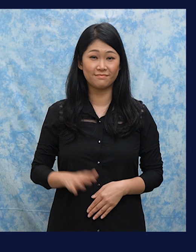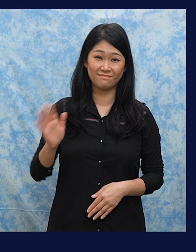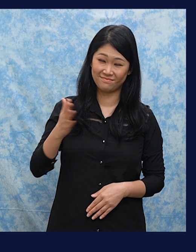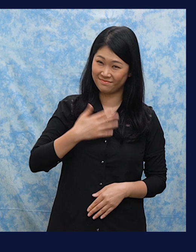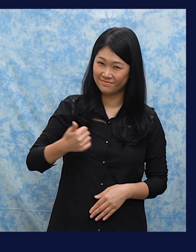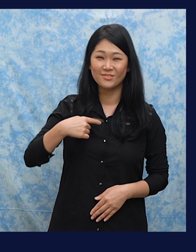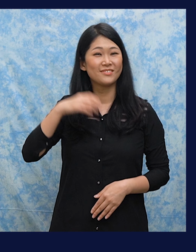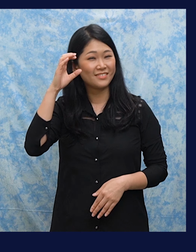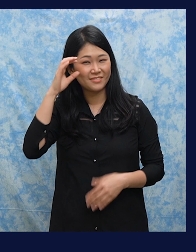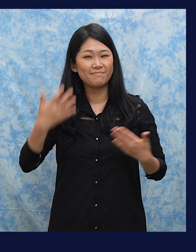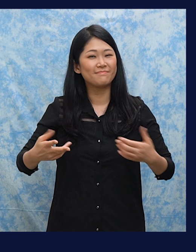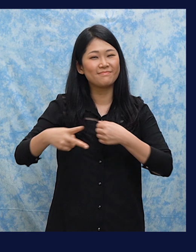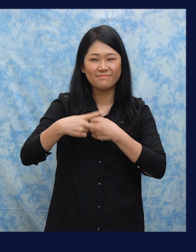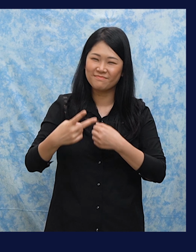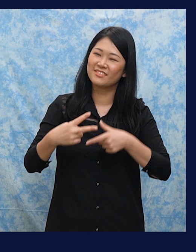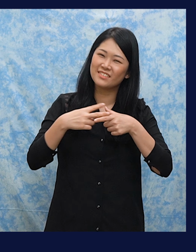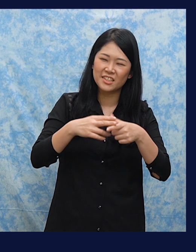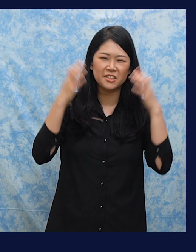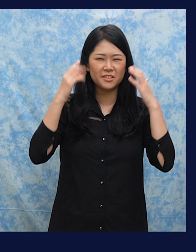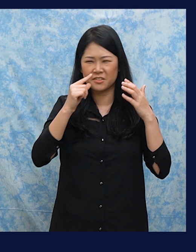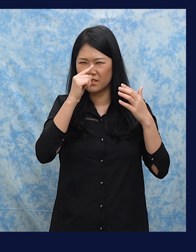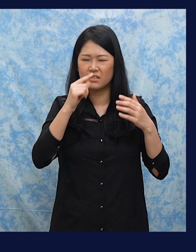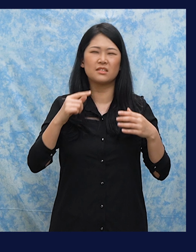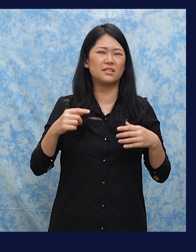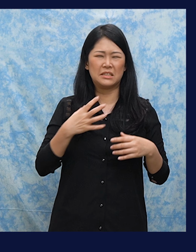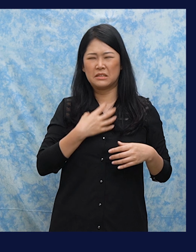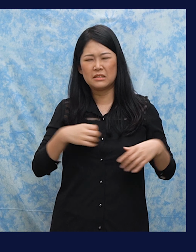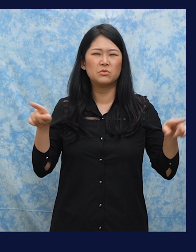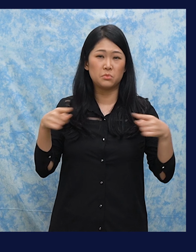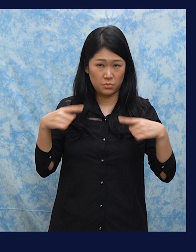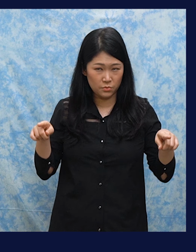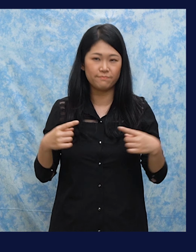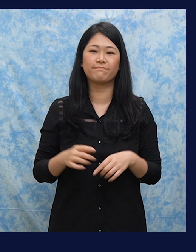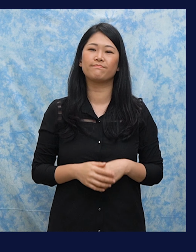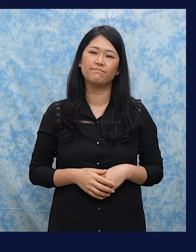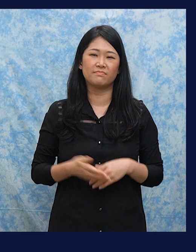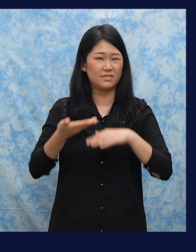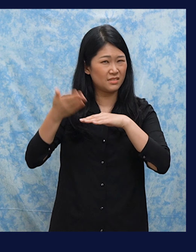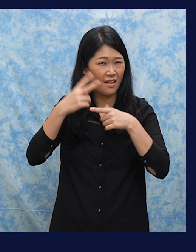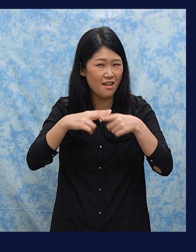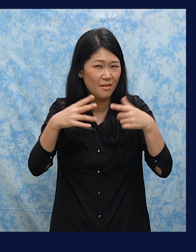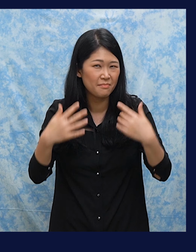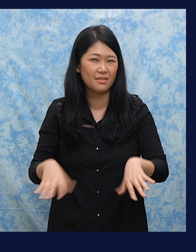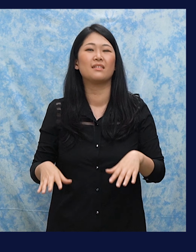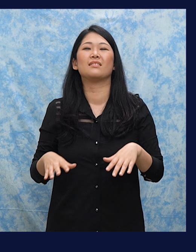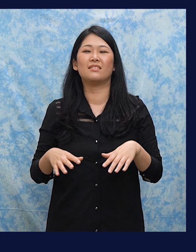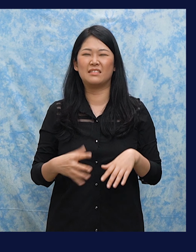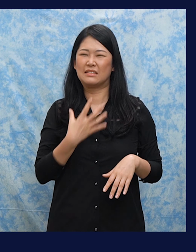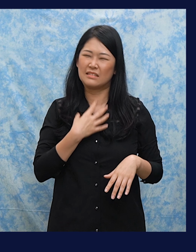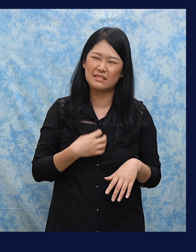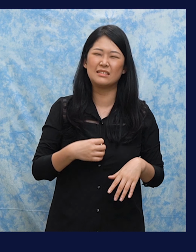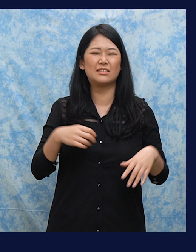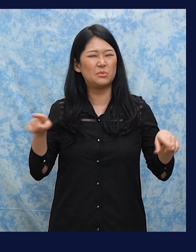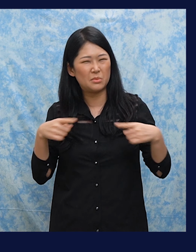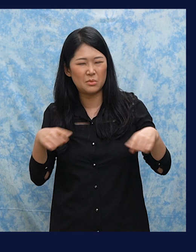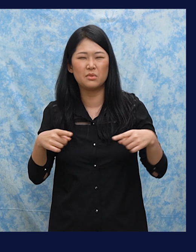你好，我是 Calvin， 来到第二集为大家介绍 J.S. 巴克的《受难曲》。在上一集我们有说过